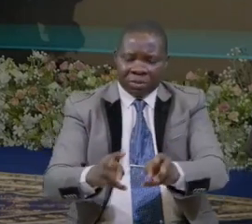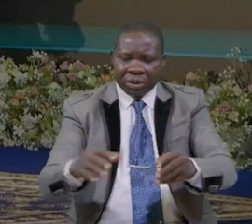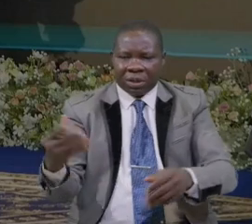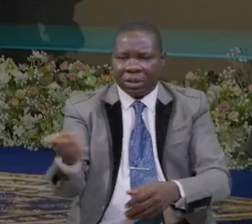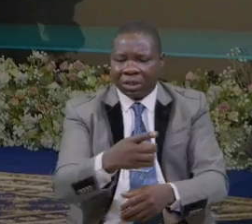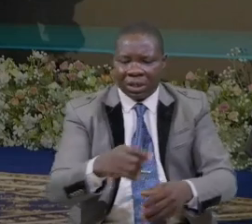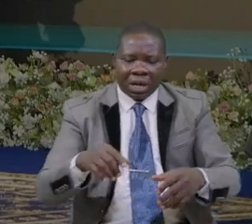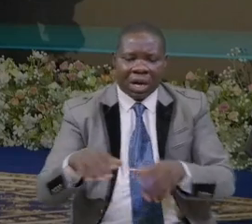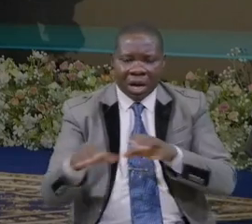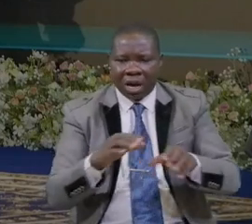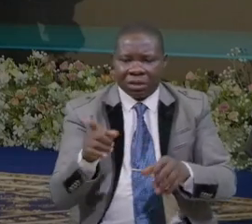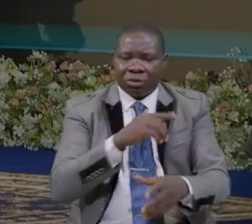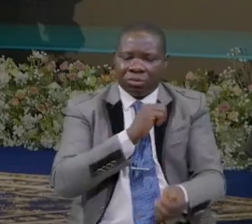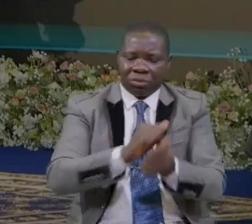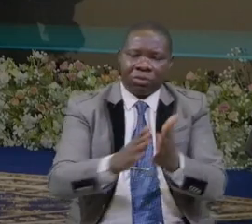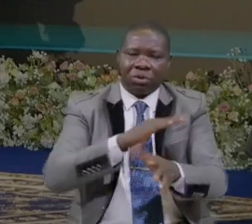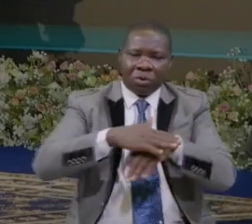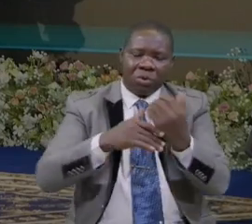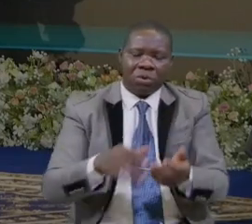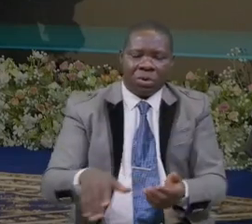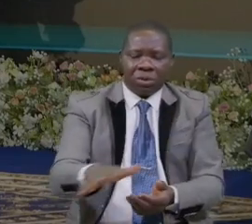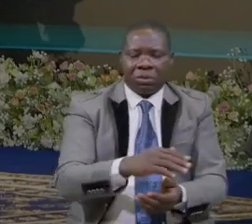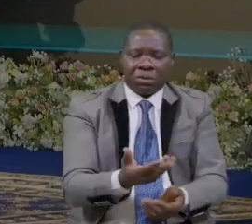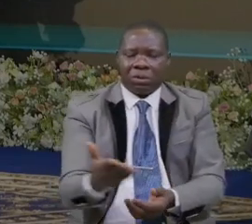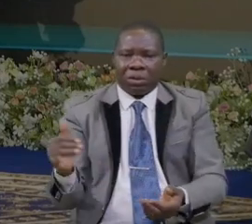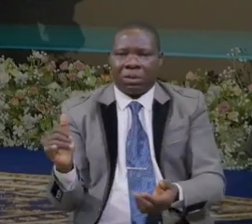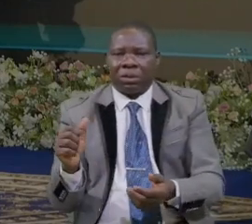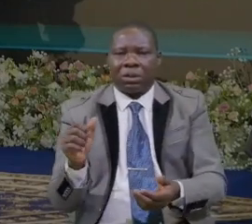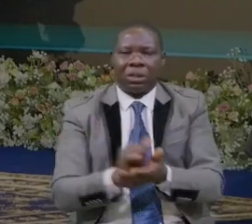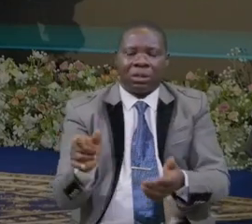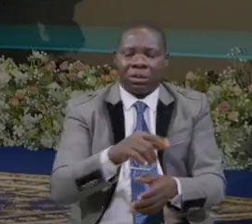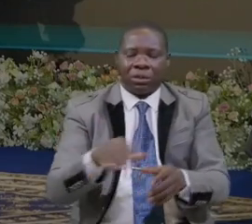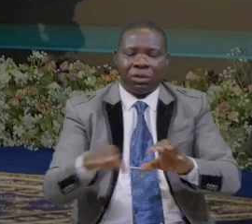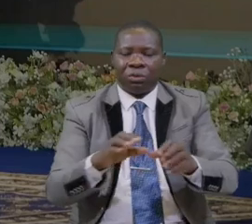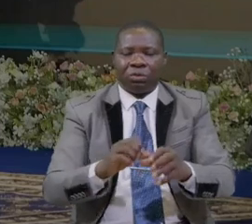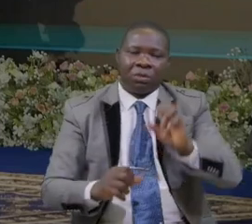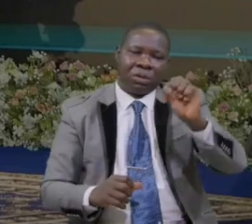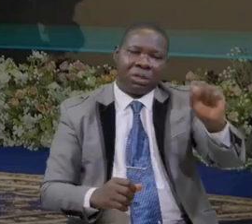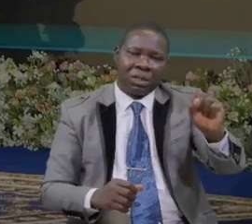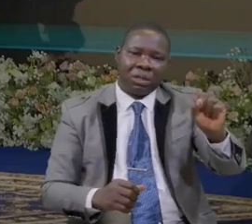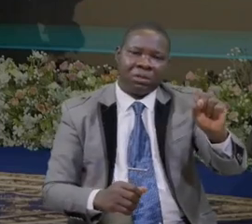neutralise toutes ces choses qu'ils font, le S.